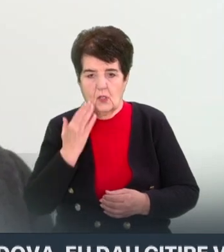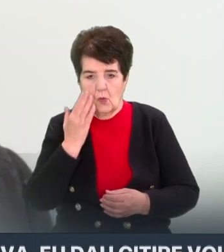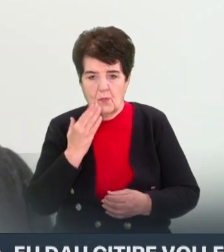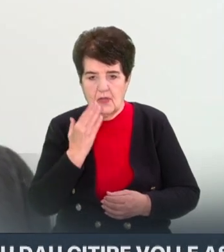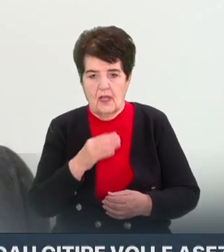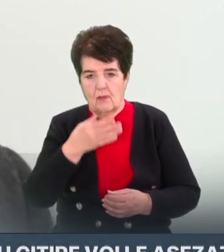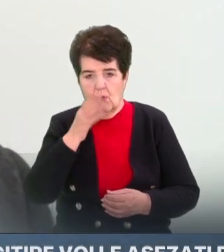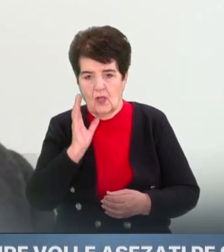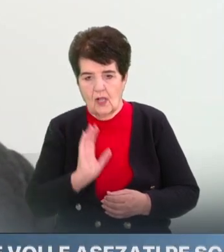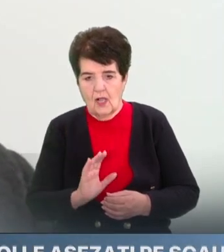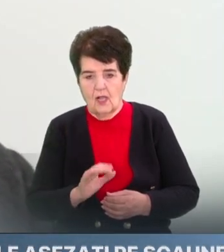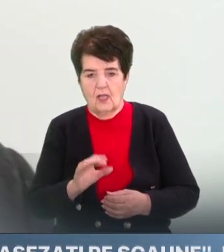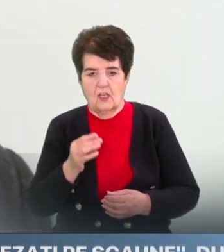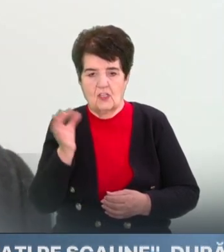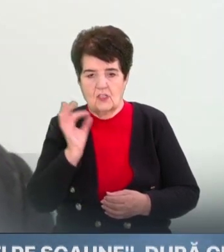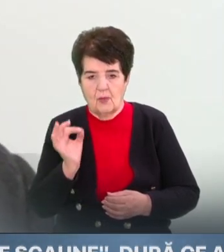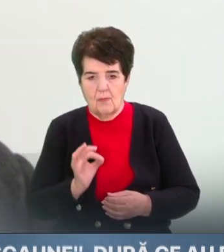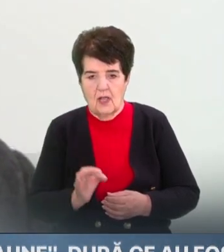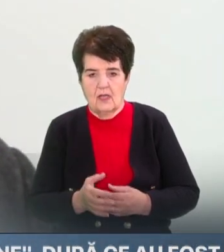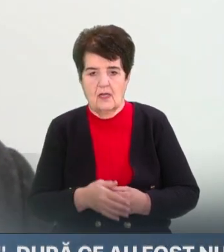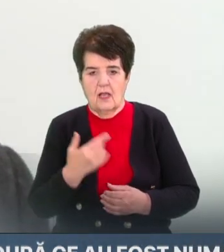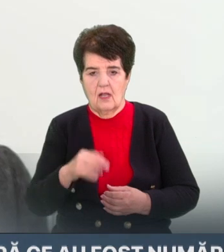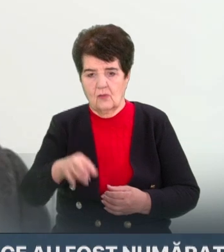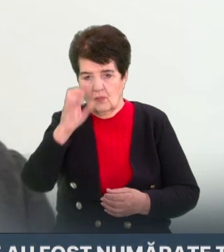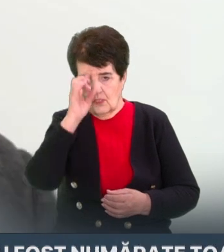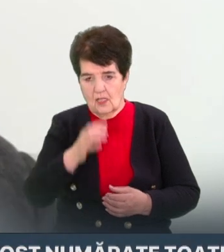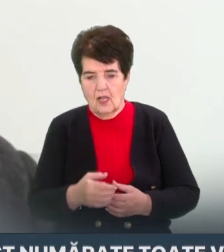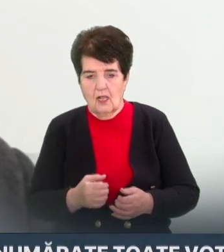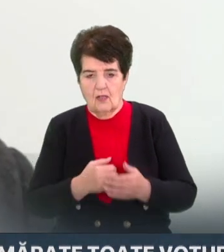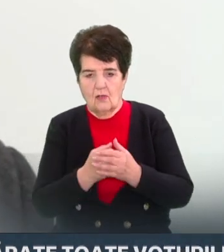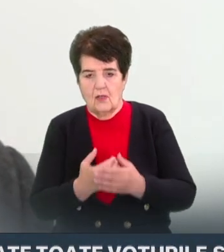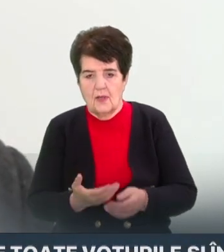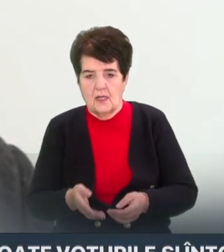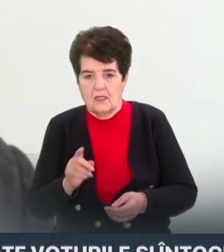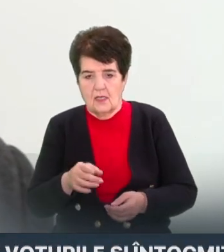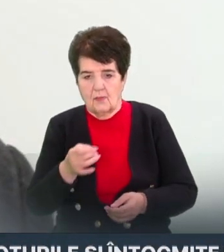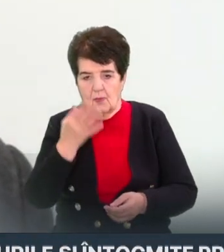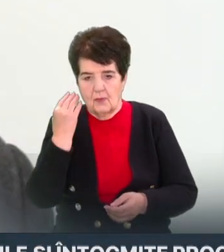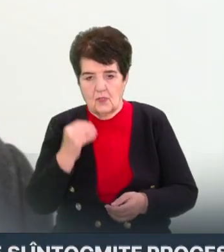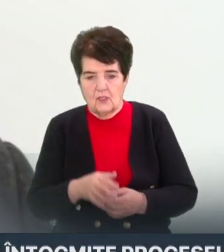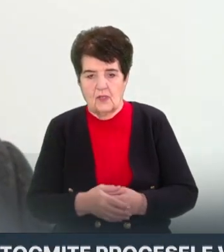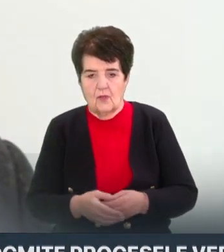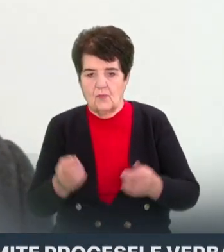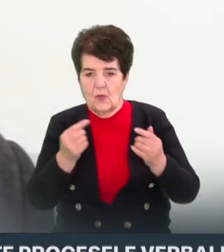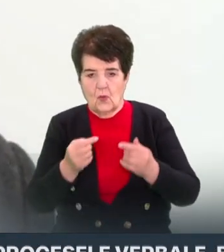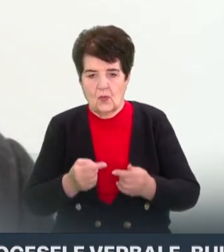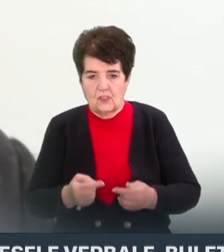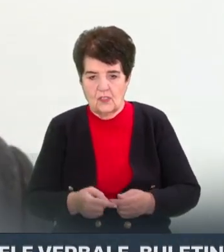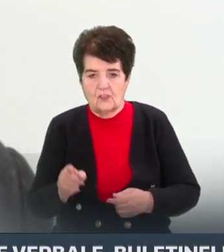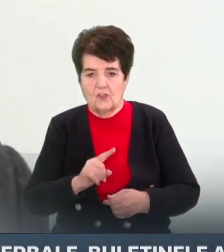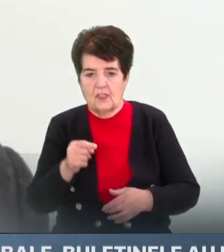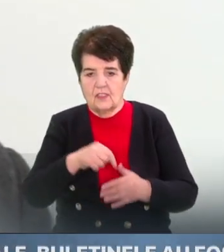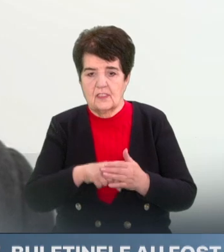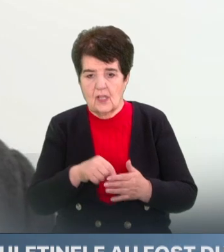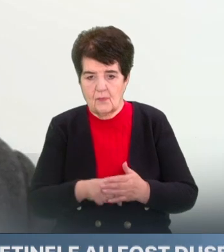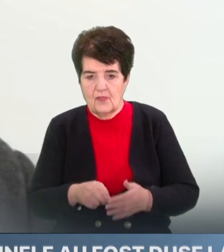partea Bulgariei, din partea Germaniei, a altor state, o parte din populația Republicii Moldova nu conștientizează ce înseamnă să fii